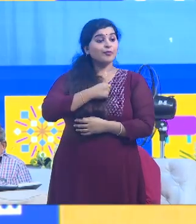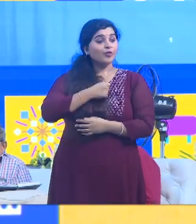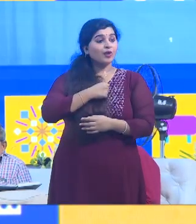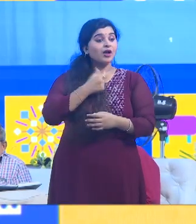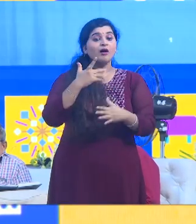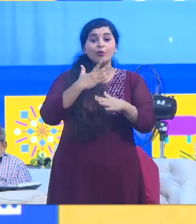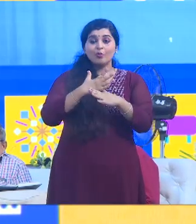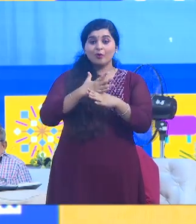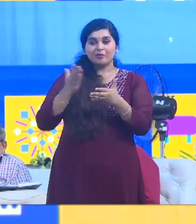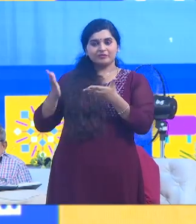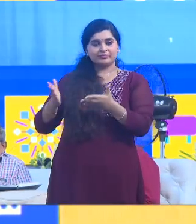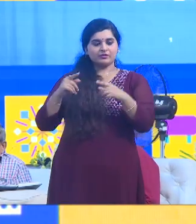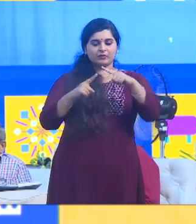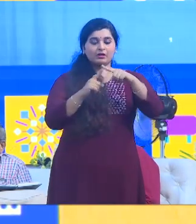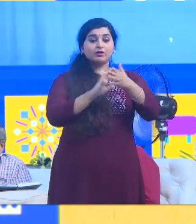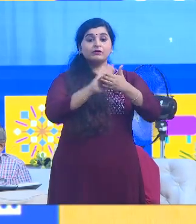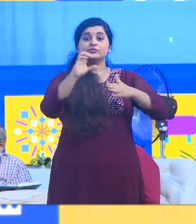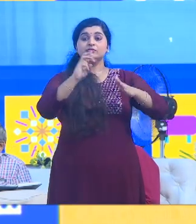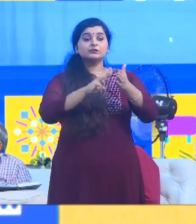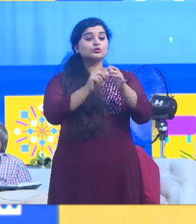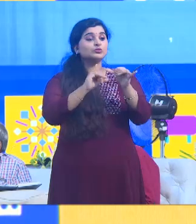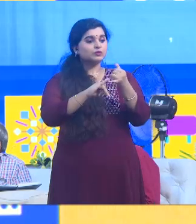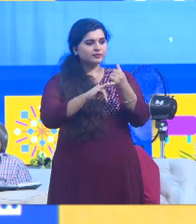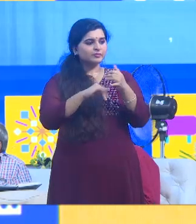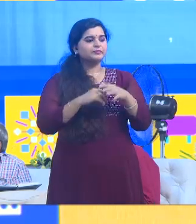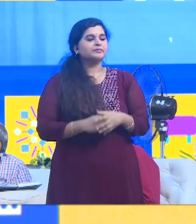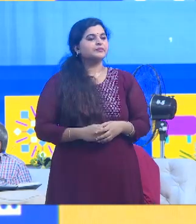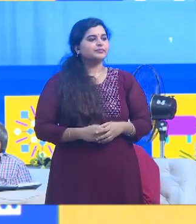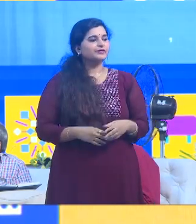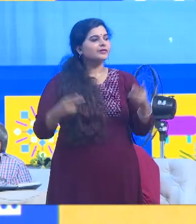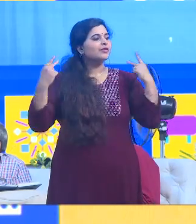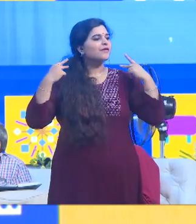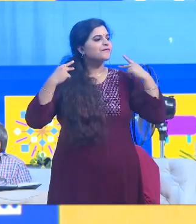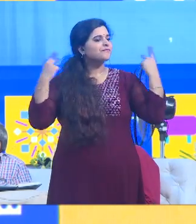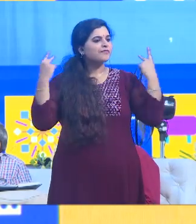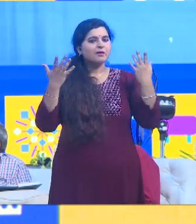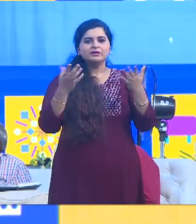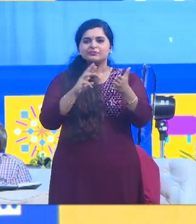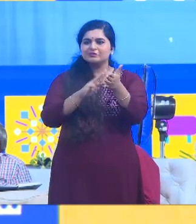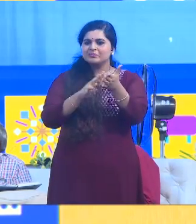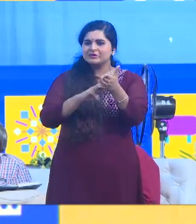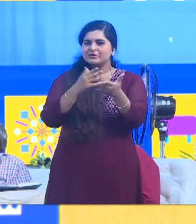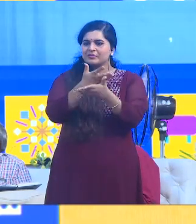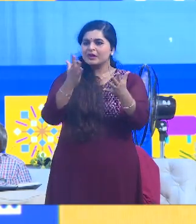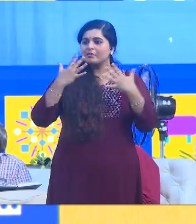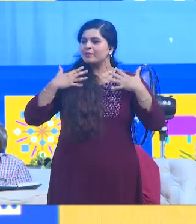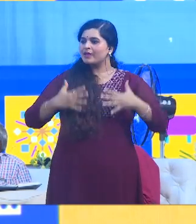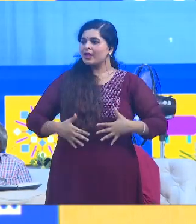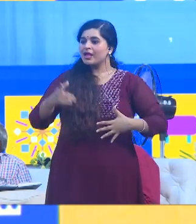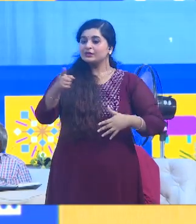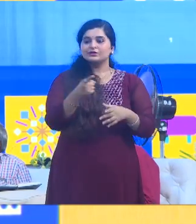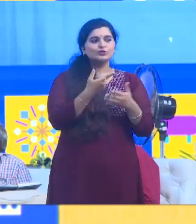Dr. Thomas Matthew, other colleagues, friends, members of the health fraternity, students,